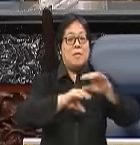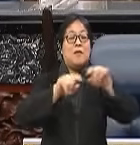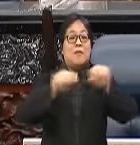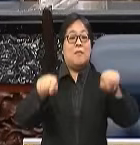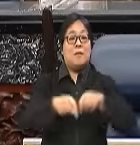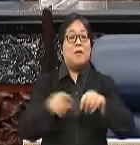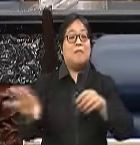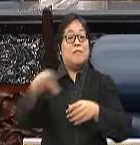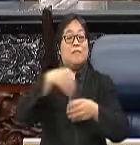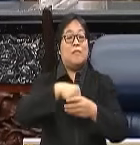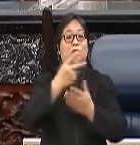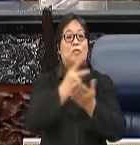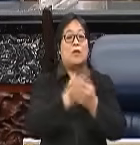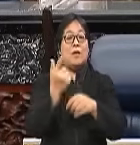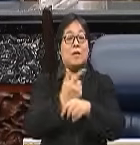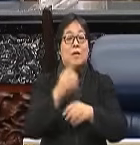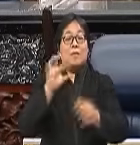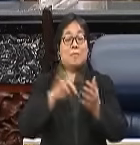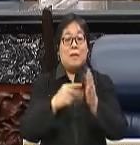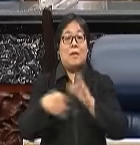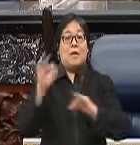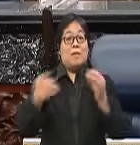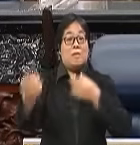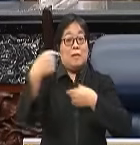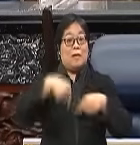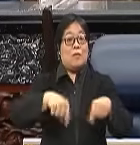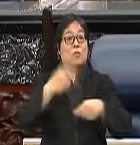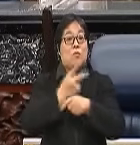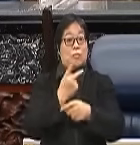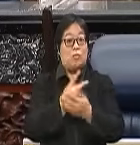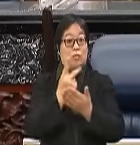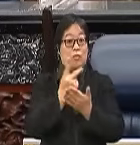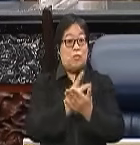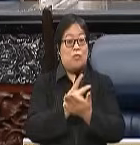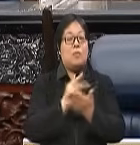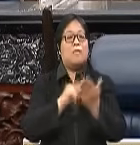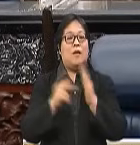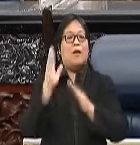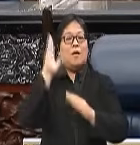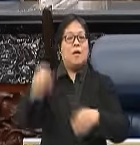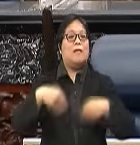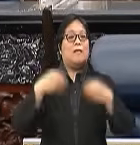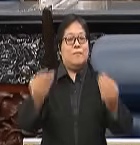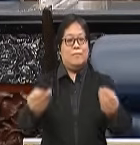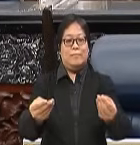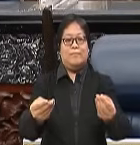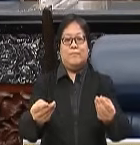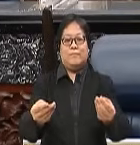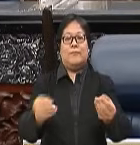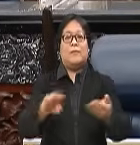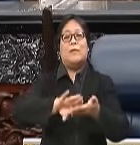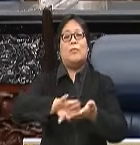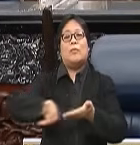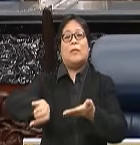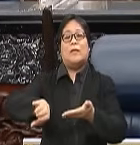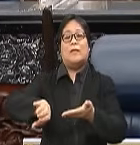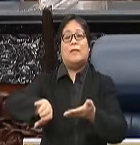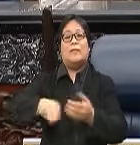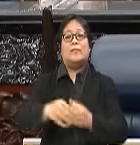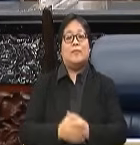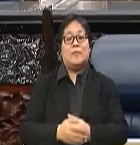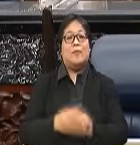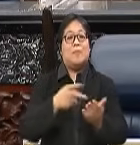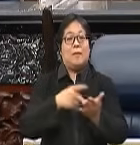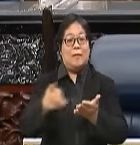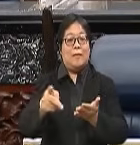tanjang materi khusus latihan maknanya kalau Mike Mohede khusus maka mereka akan diberi pengecualian Ade